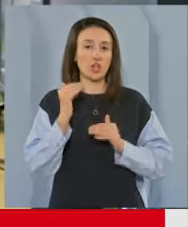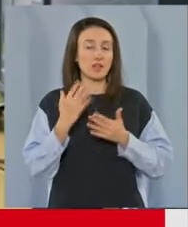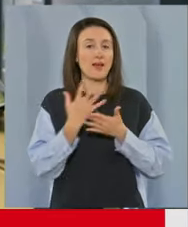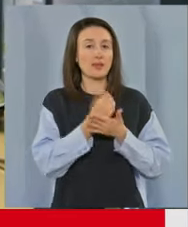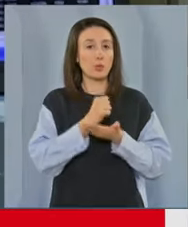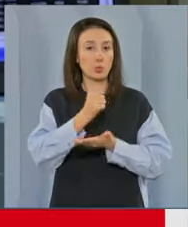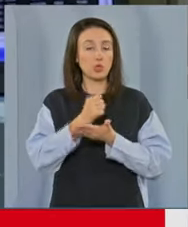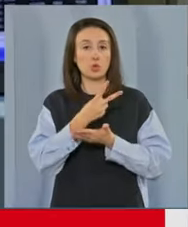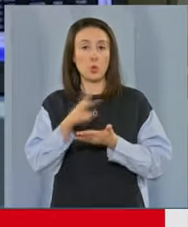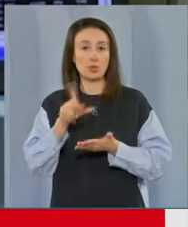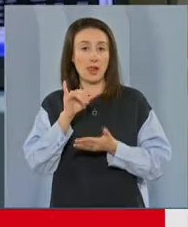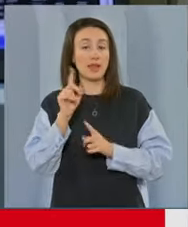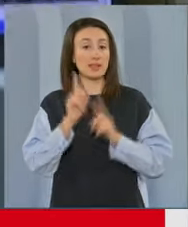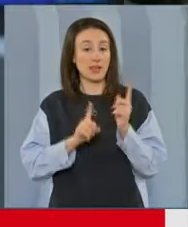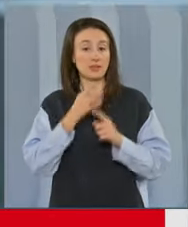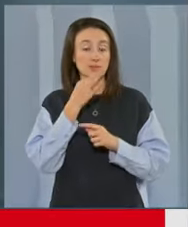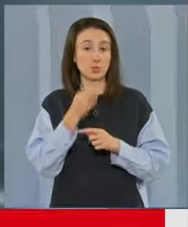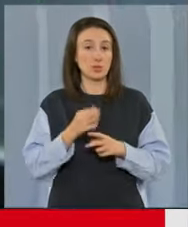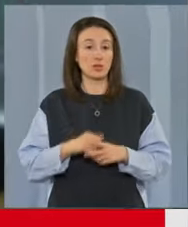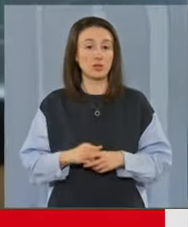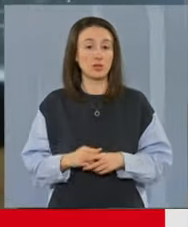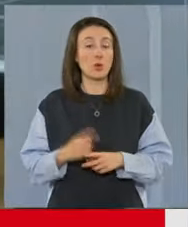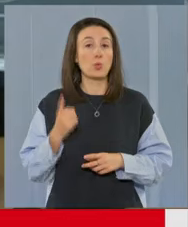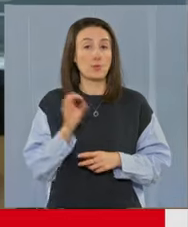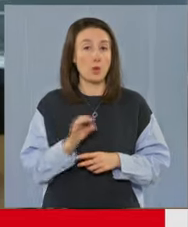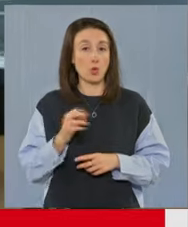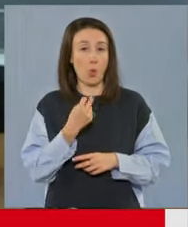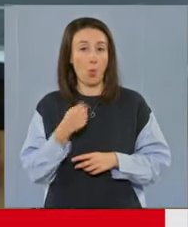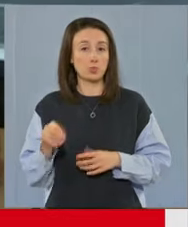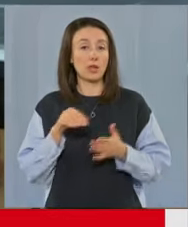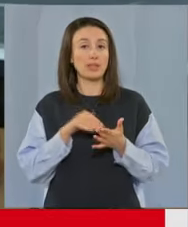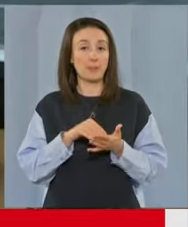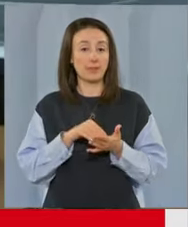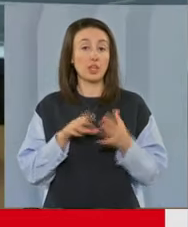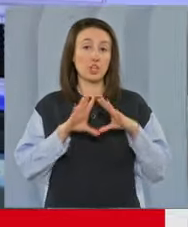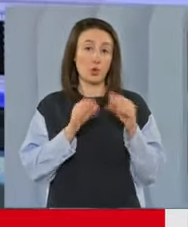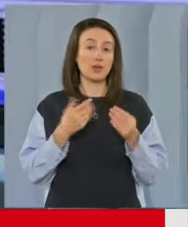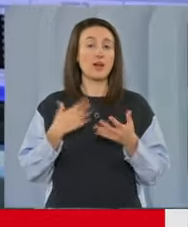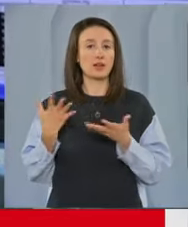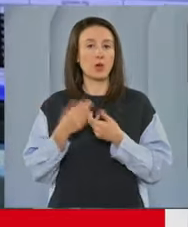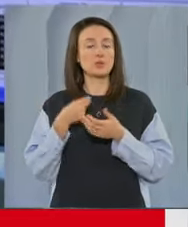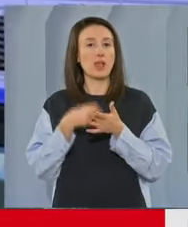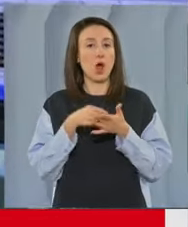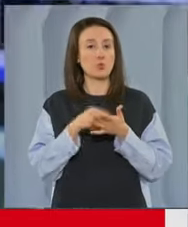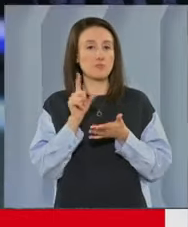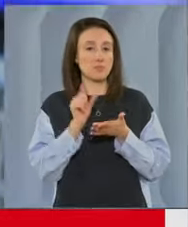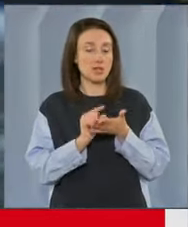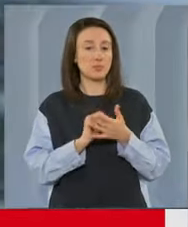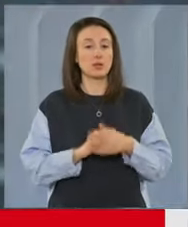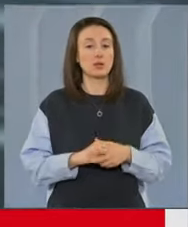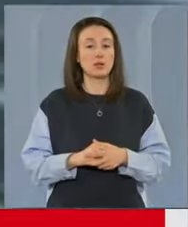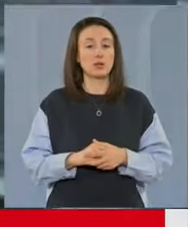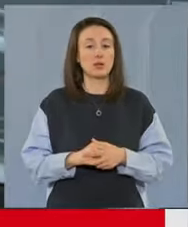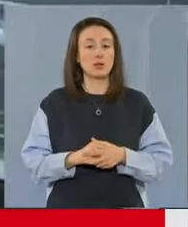ne raportăm la cei 200 de lei, dar dacă vă zic că sunt peste 1.800.000 de români care încasează salariul minim și